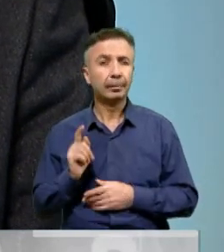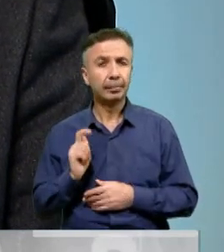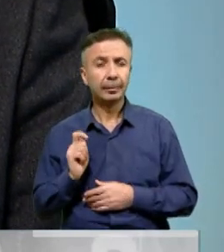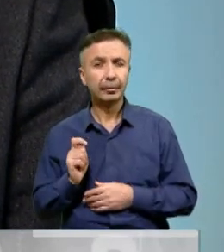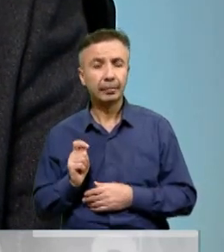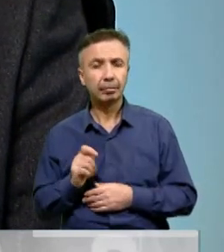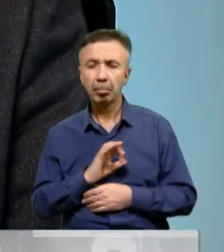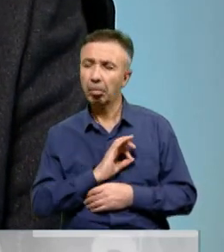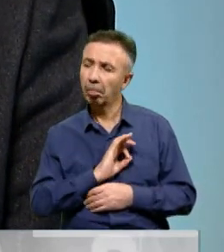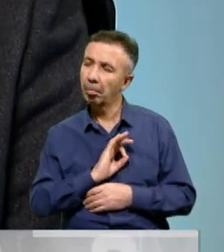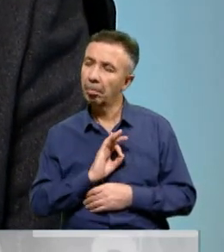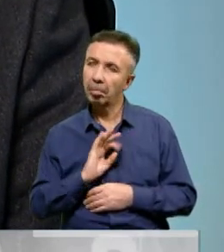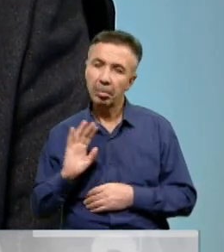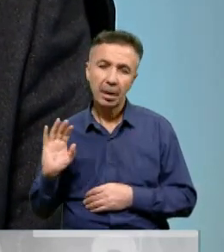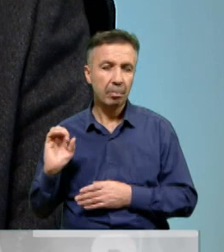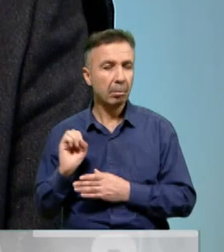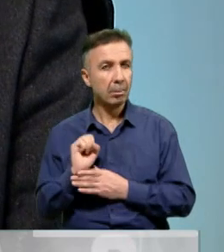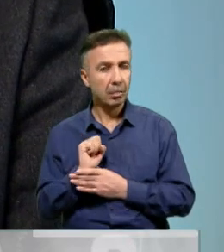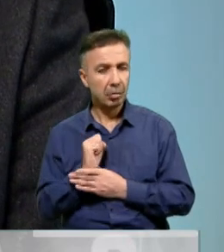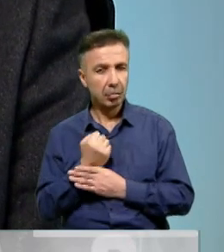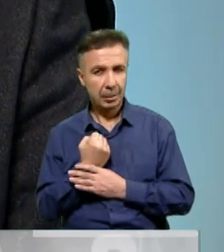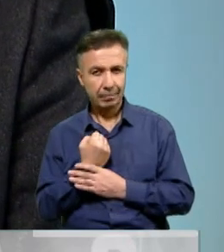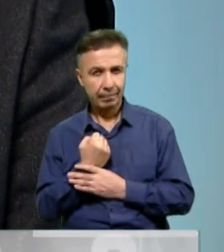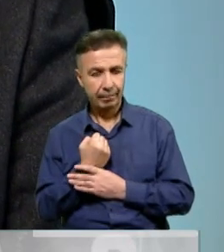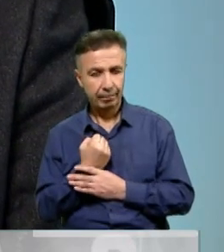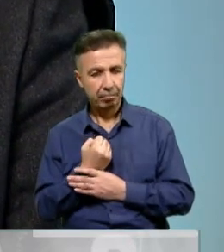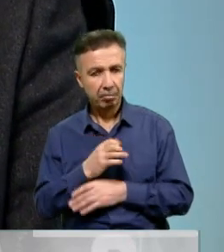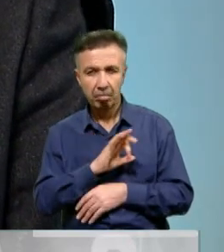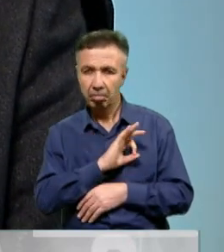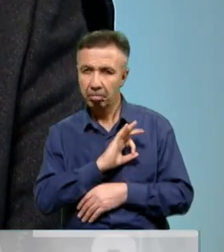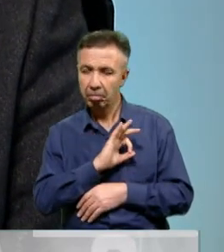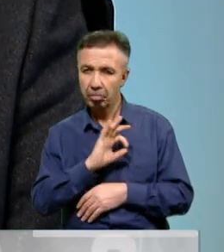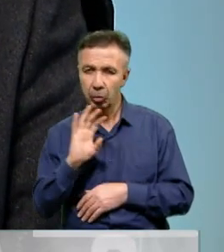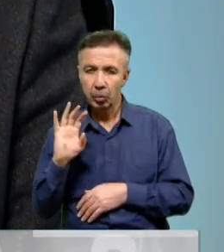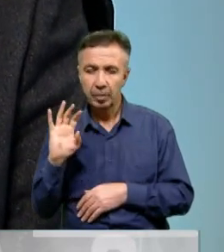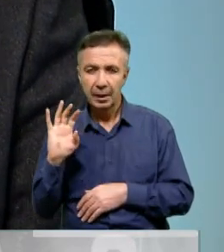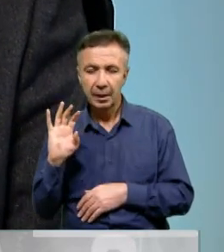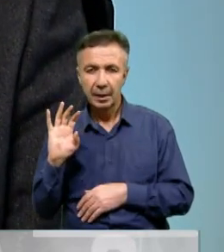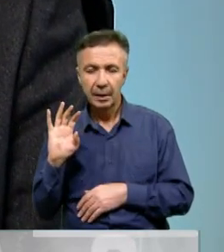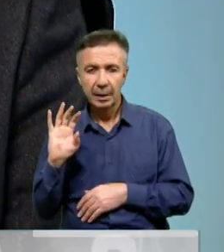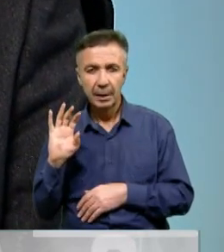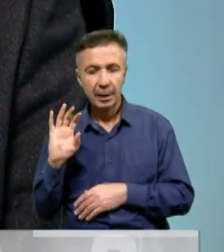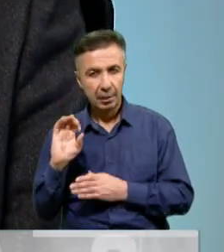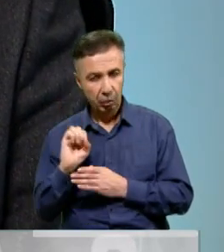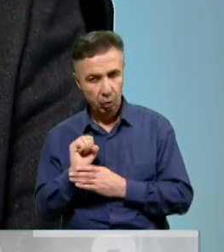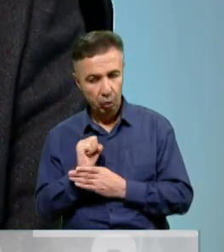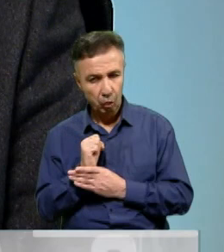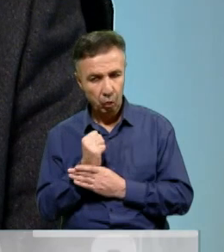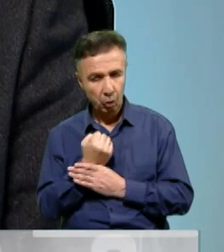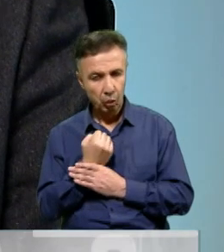gerçekten müthiş bir usta, müthiş bir sanatkar